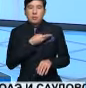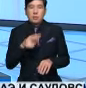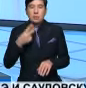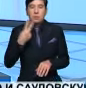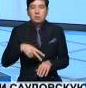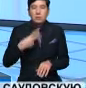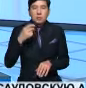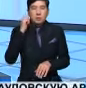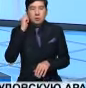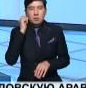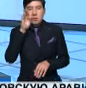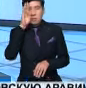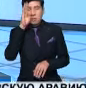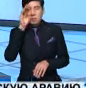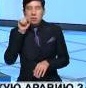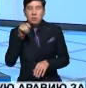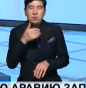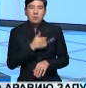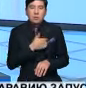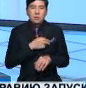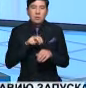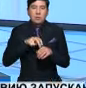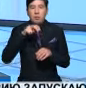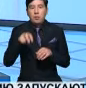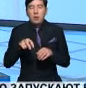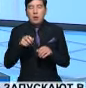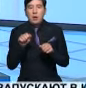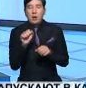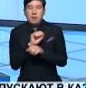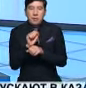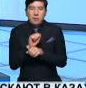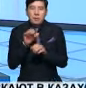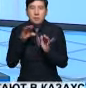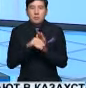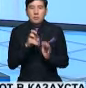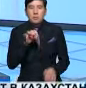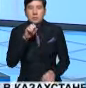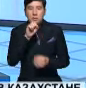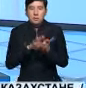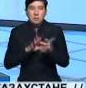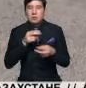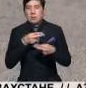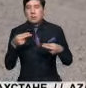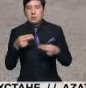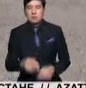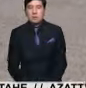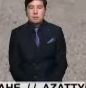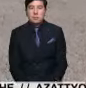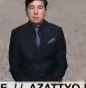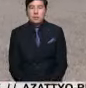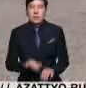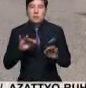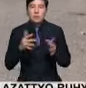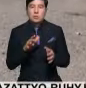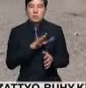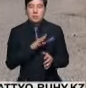22-летний молодой человек. Он намеревался перепрыгнуть через движущееся авто. Наргиза Такижанова продолжит тему. Трагедия